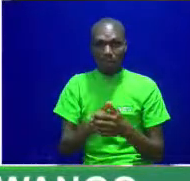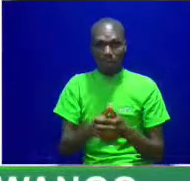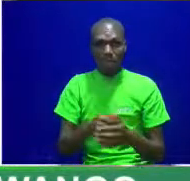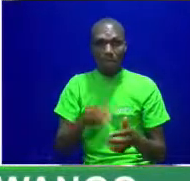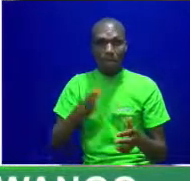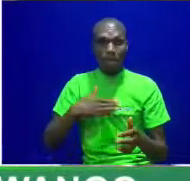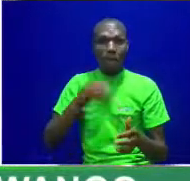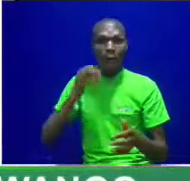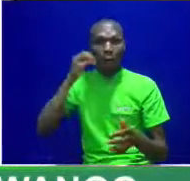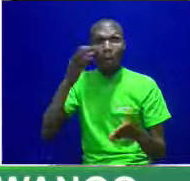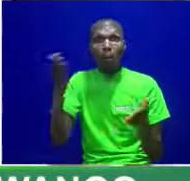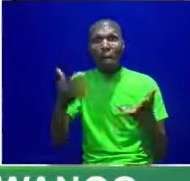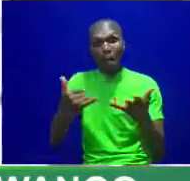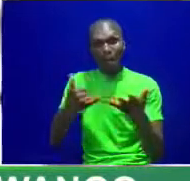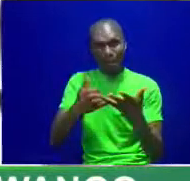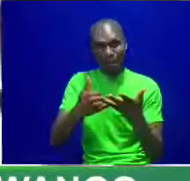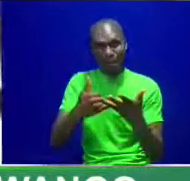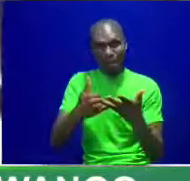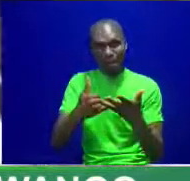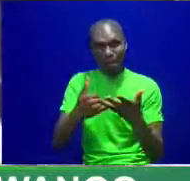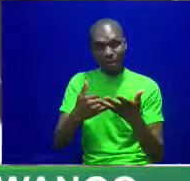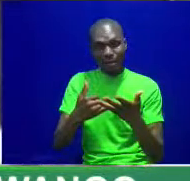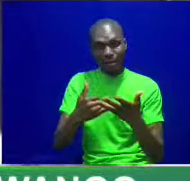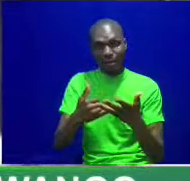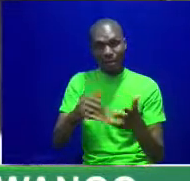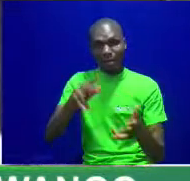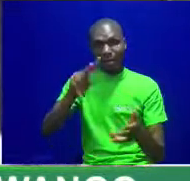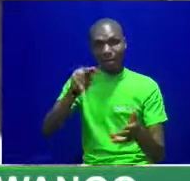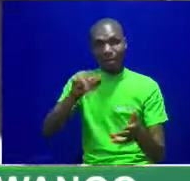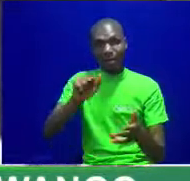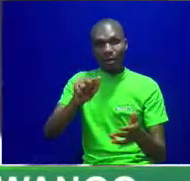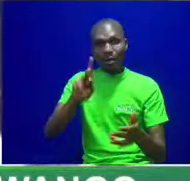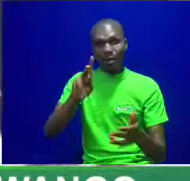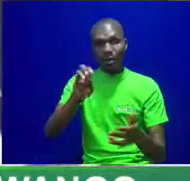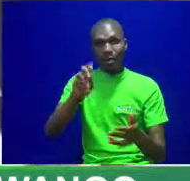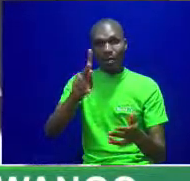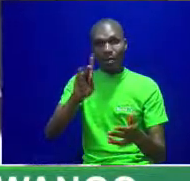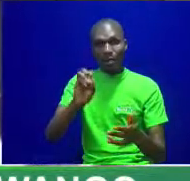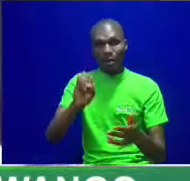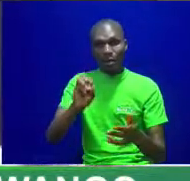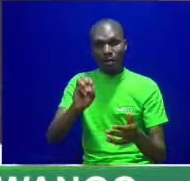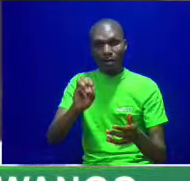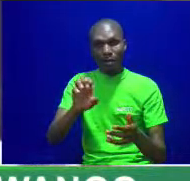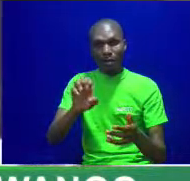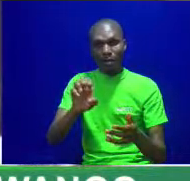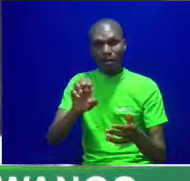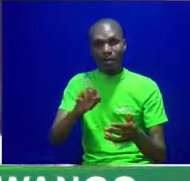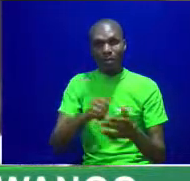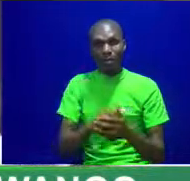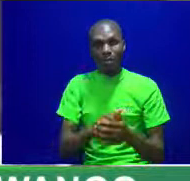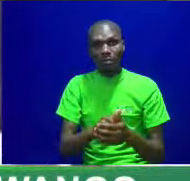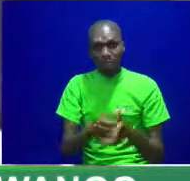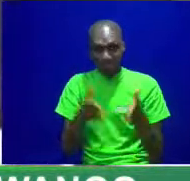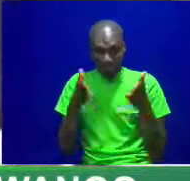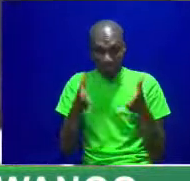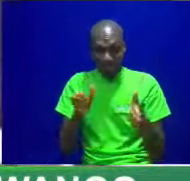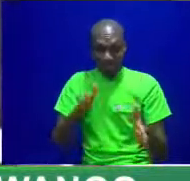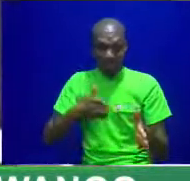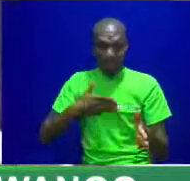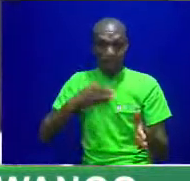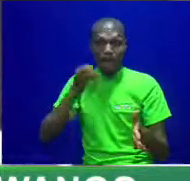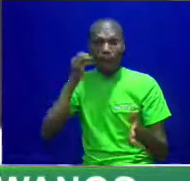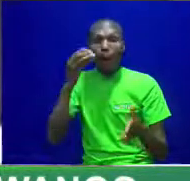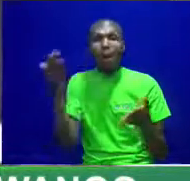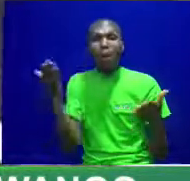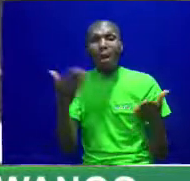kwangu mahali ninaolewa, niko na kwara, kukielekea na nisaki kwa hivuna na numora. Hapa nyumbani kwetu mahali mtoto